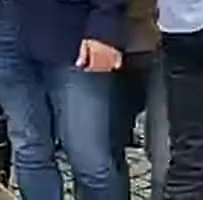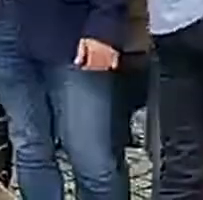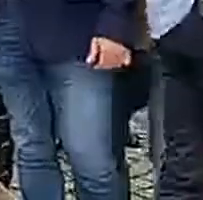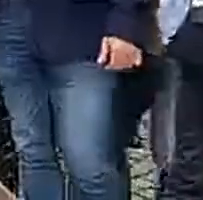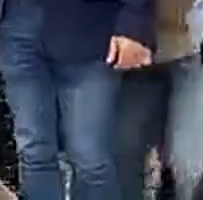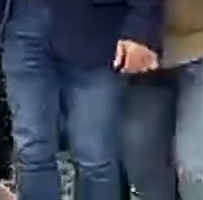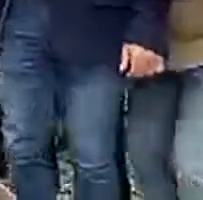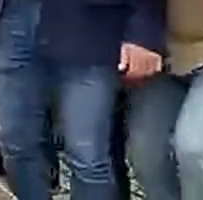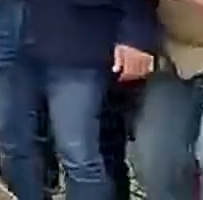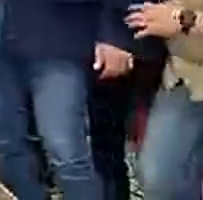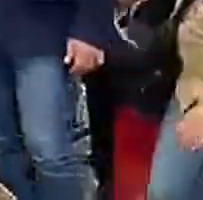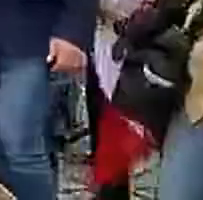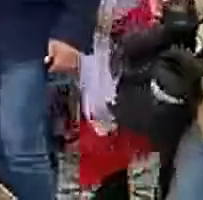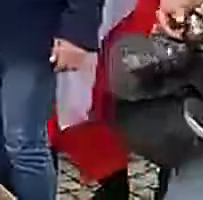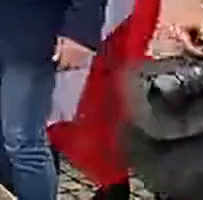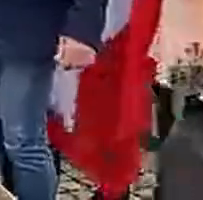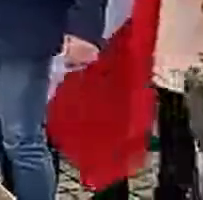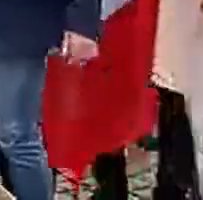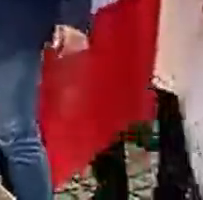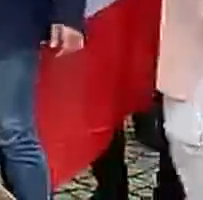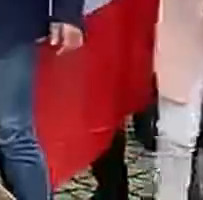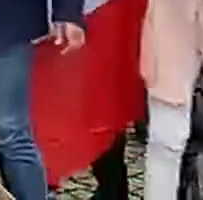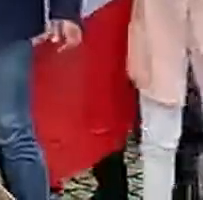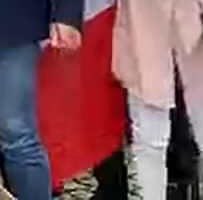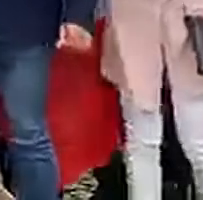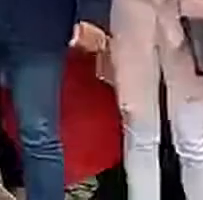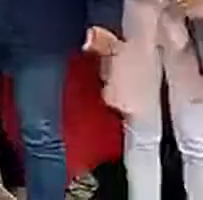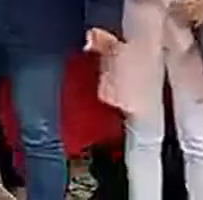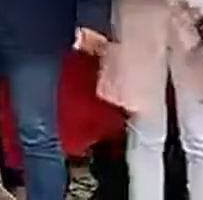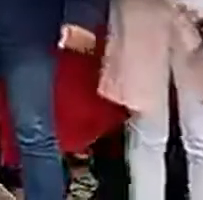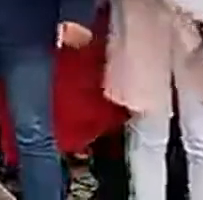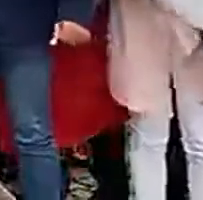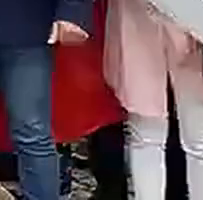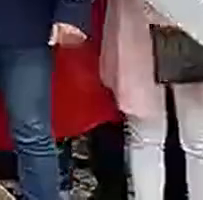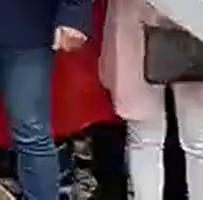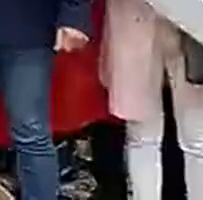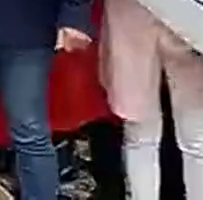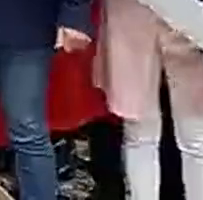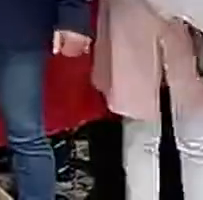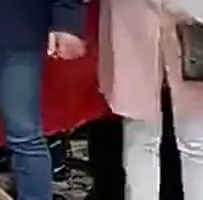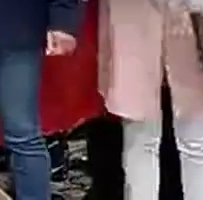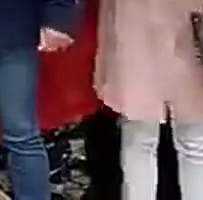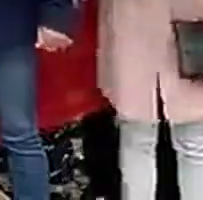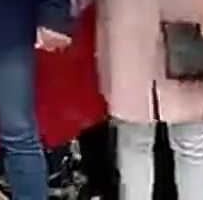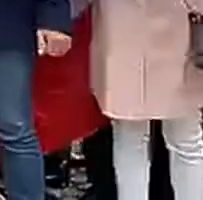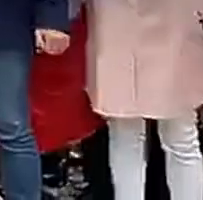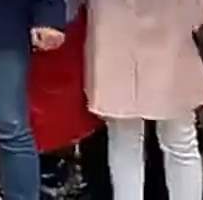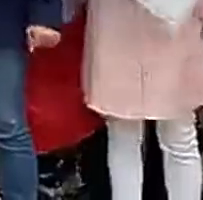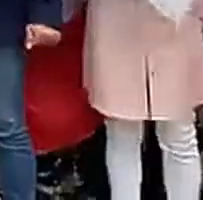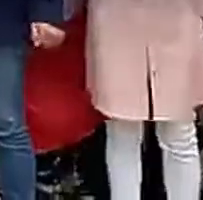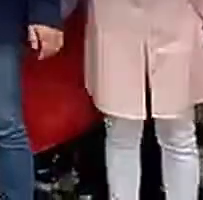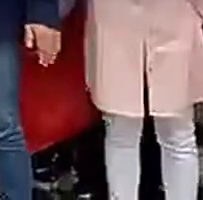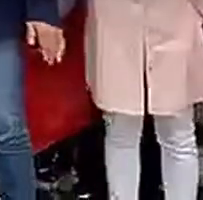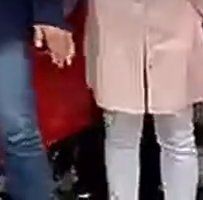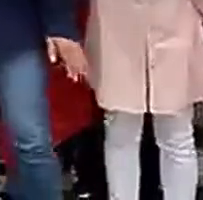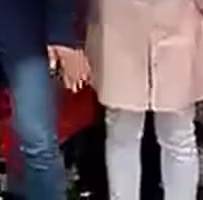Czekamy na słowa pana prezydenta. Panie prezydencie, proszę skierować ciepłe słowa do nas, do mieszkańców. Proszę powiedzieć, że